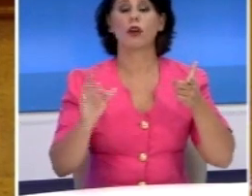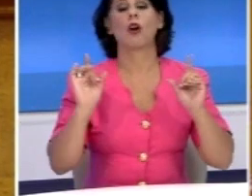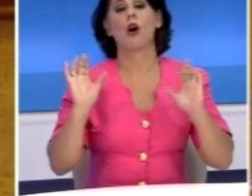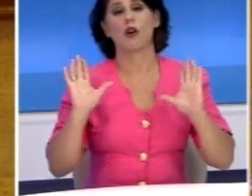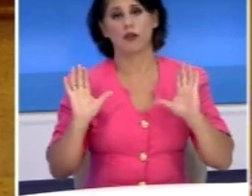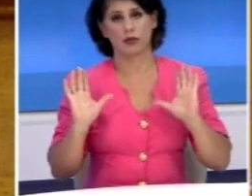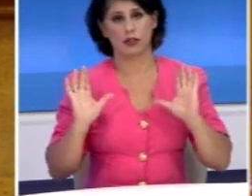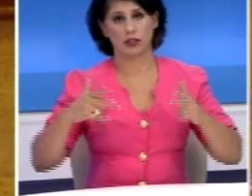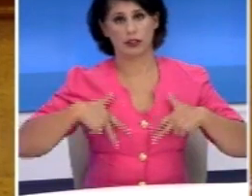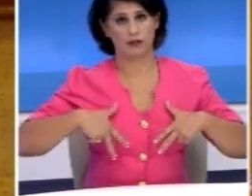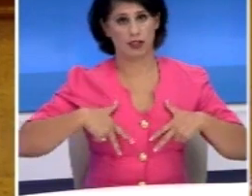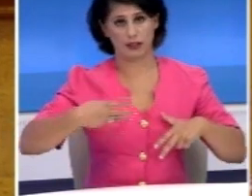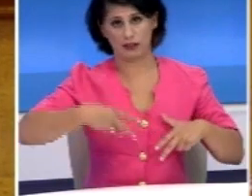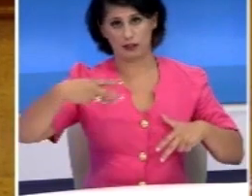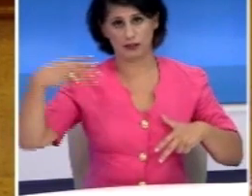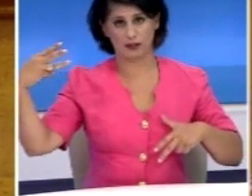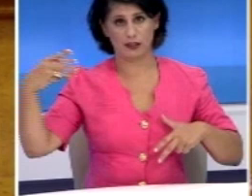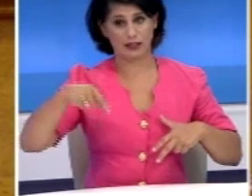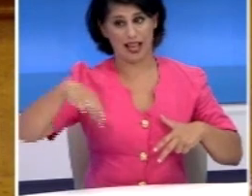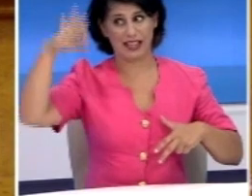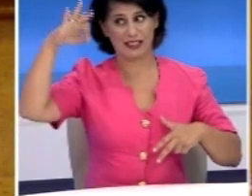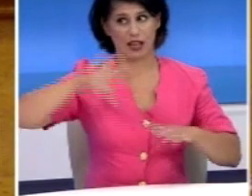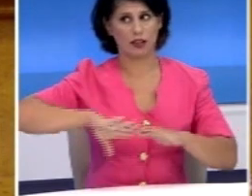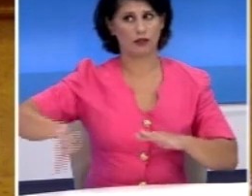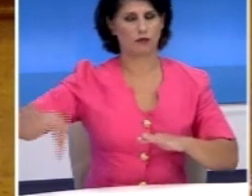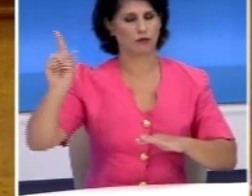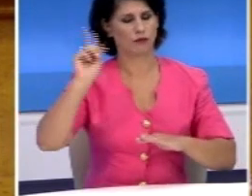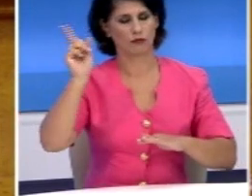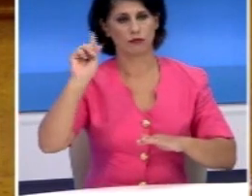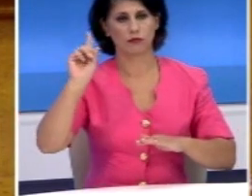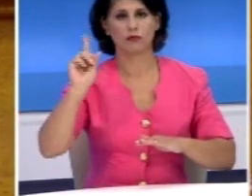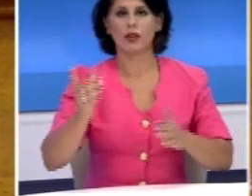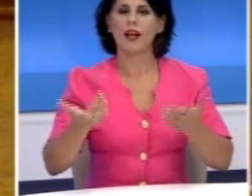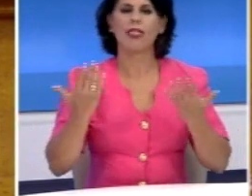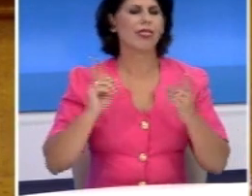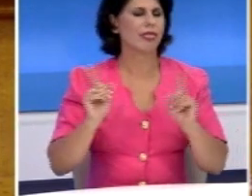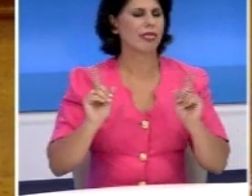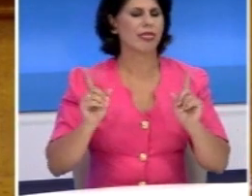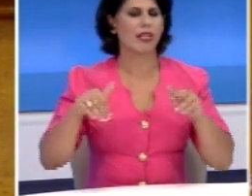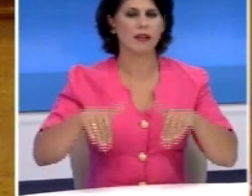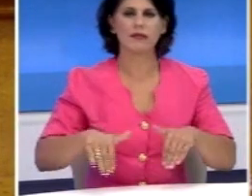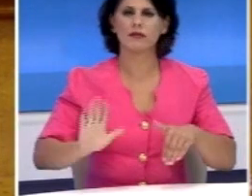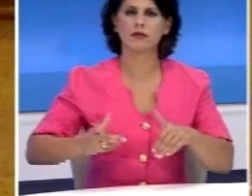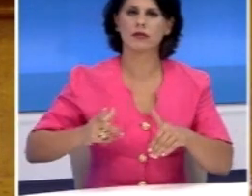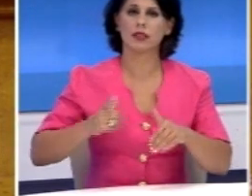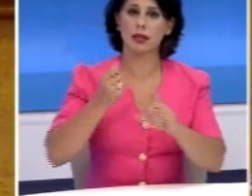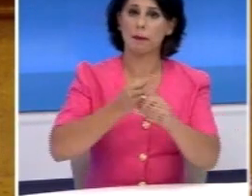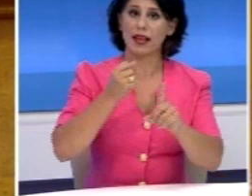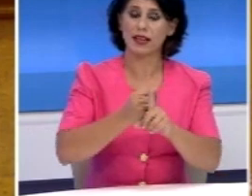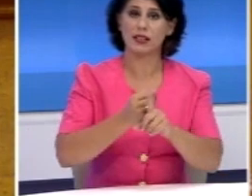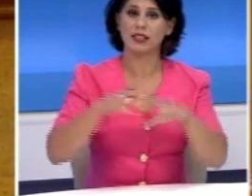βέβαια η κυβέρνηση του ΣΥΡΙΖΑ να αποτελεί εξαίρεση, δεν υπηρετεί υπεράσπιση